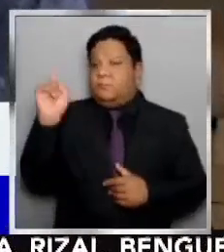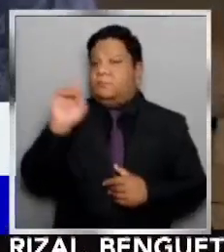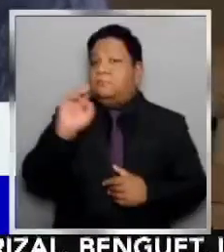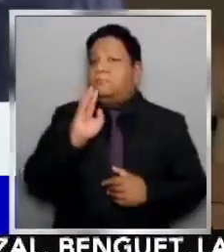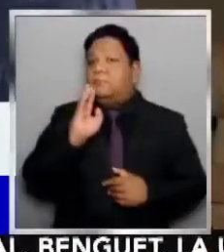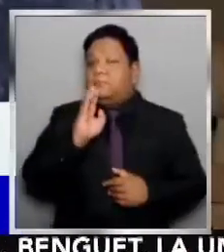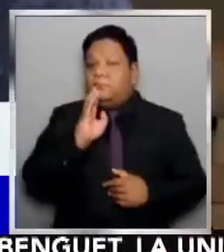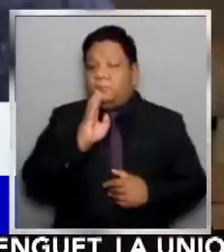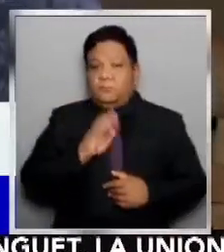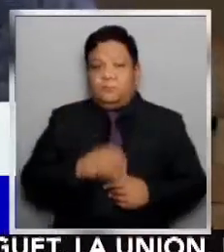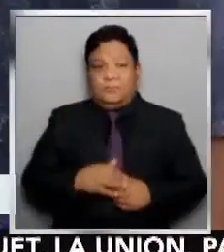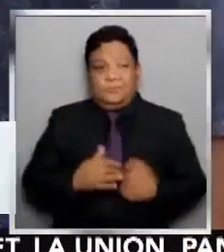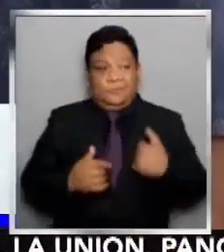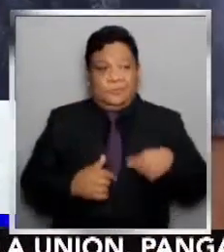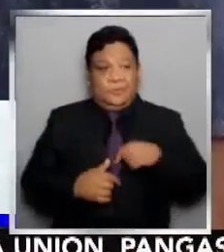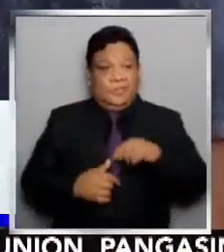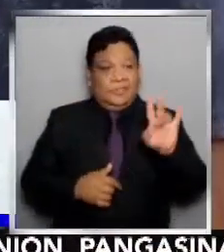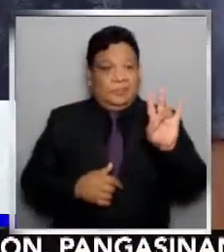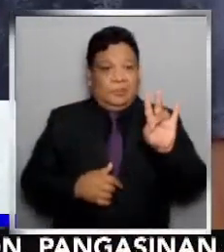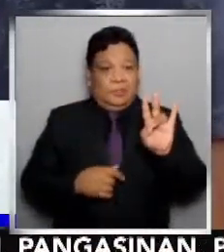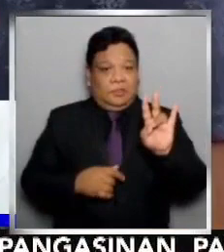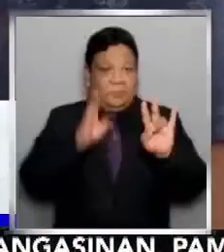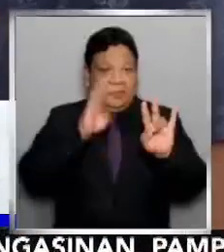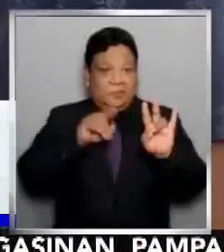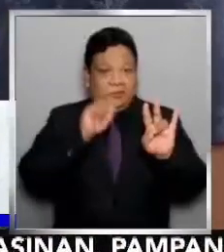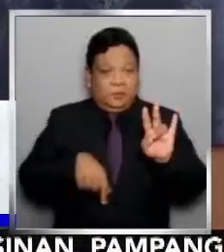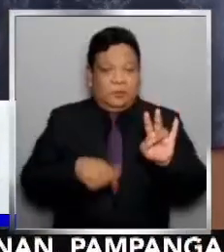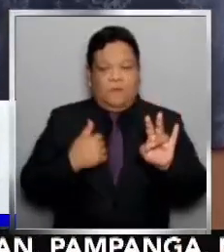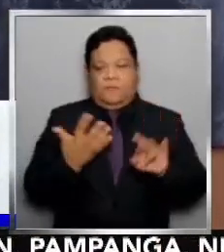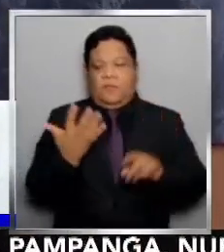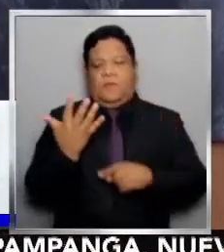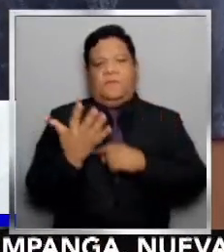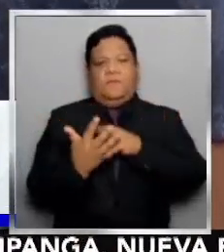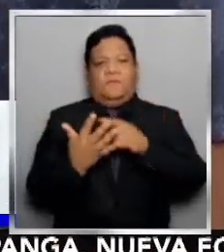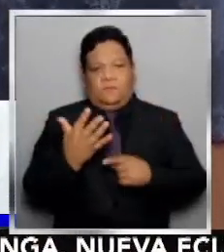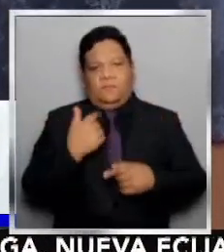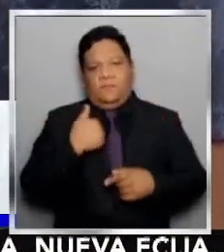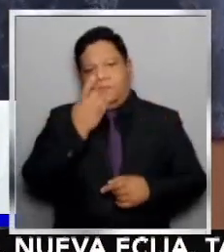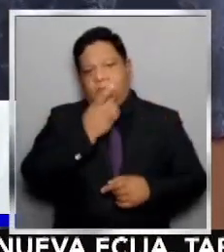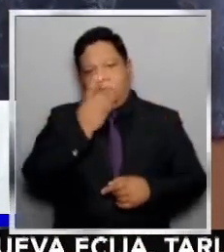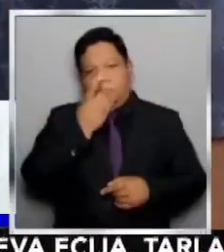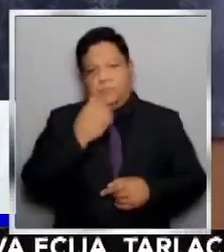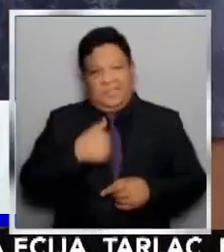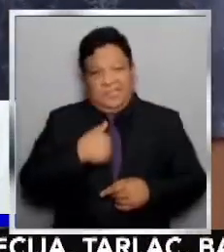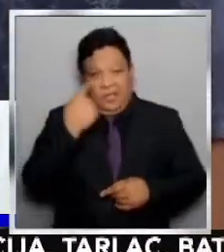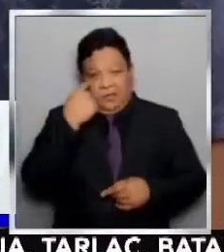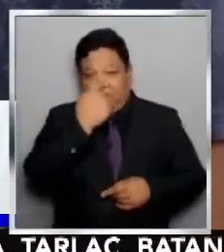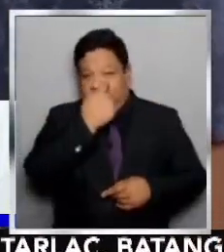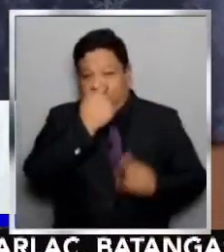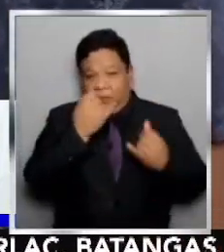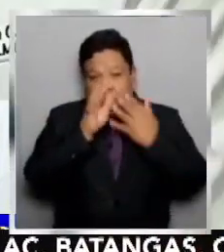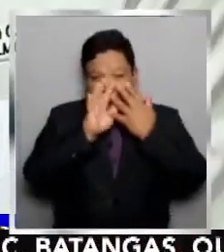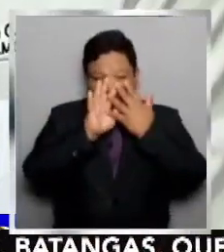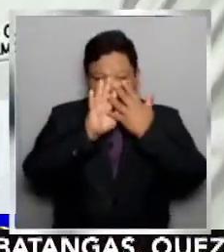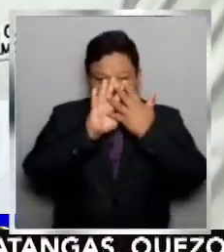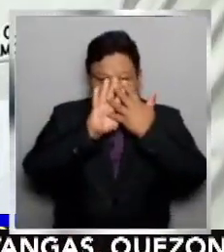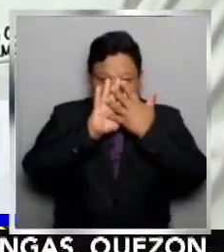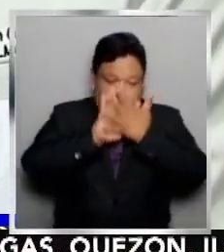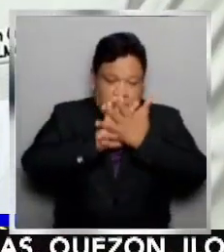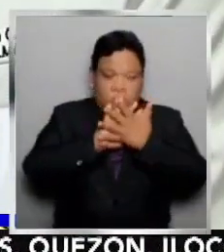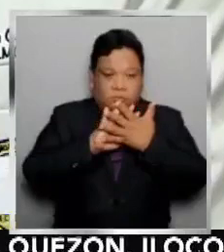kaming may diabetes. Naepektuhan na po ang aking mga mata. Hanggang sa lumabo po siya. Sa